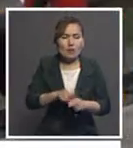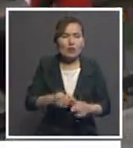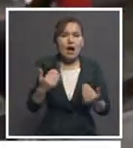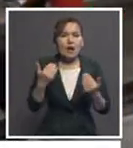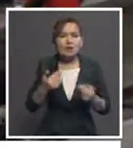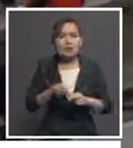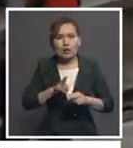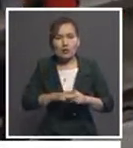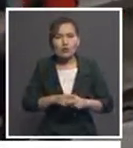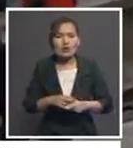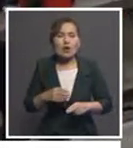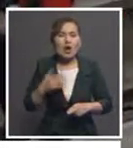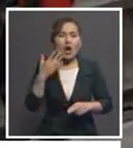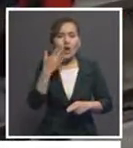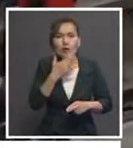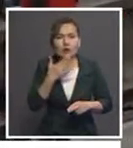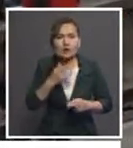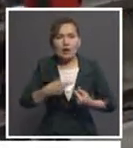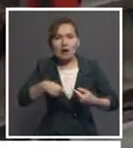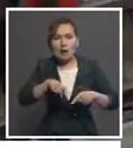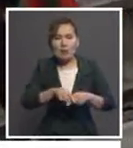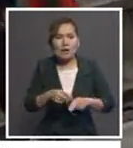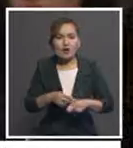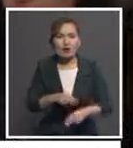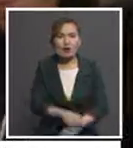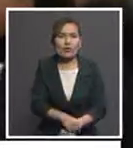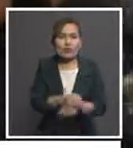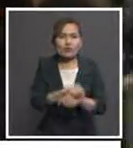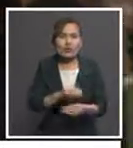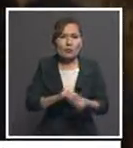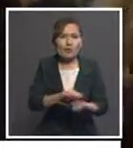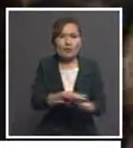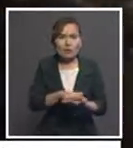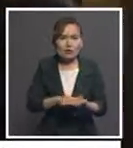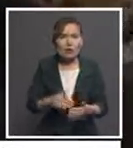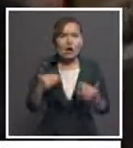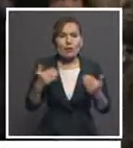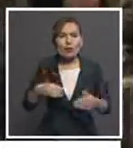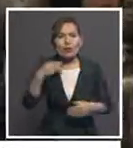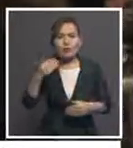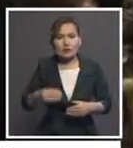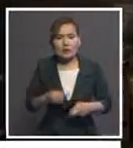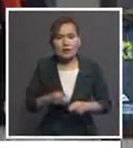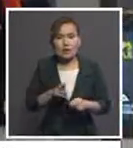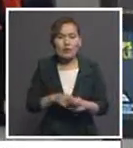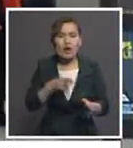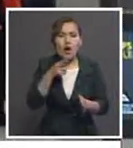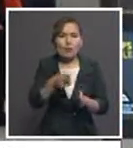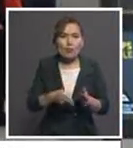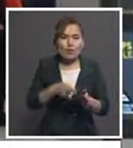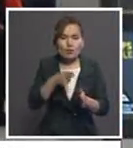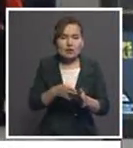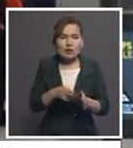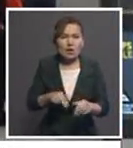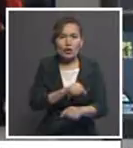Кәсіподақтардың пікірінше осы өзгерістен кейін ұлттық компанияға жекеге өту қауіпі төнуі мүмкін. Бүгінгі ереуіл кезінде Францияда жүрдек пойыздардың